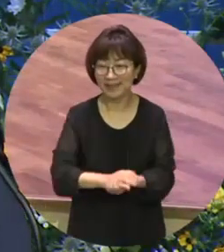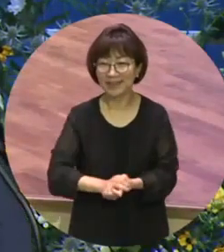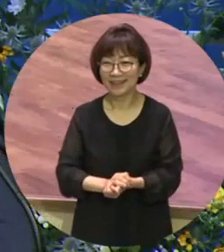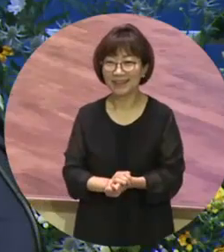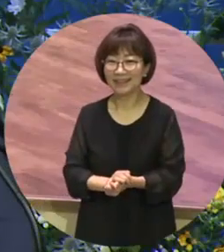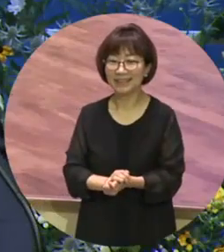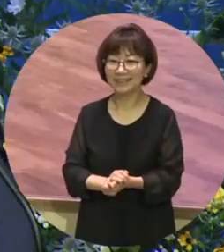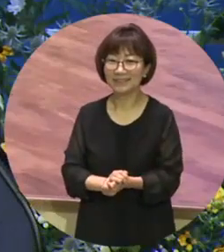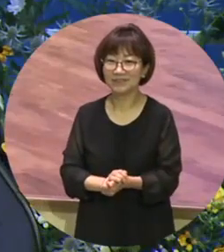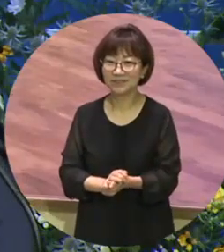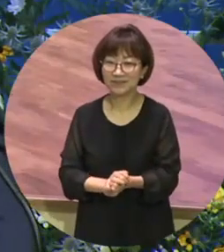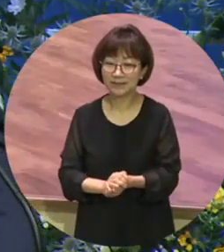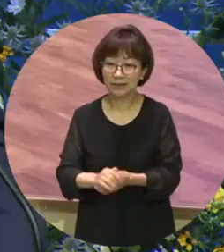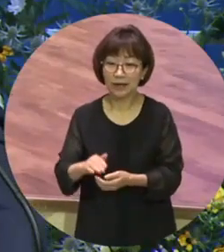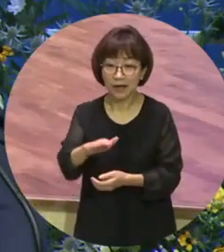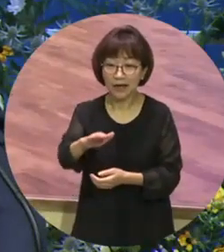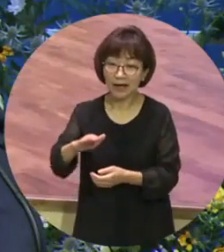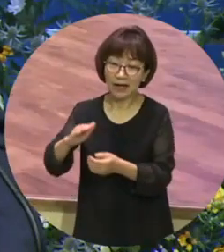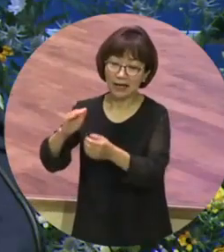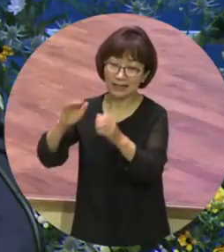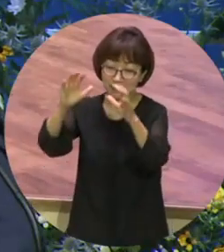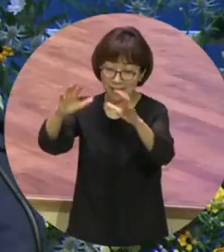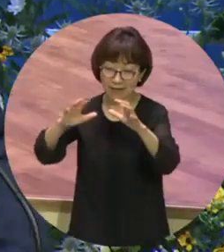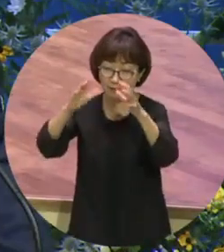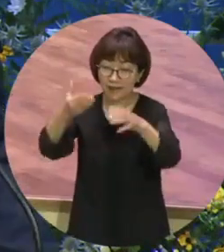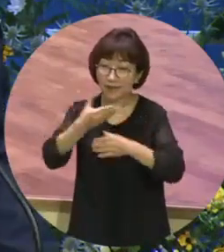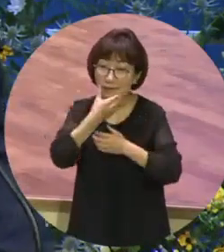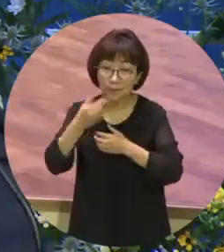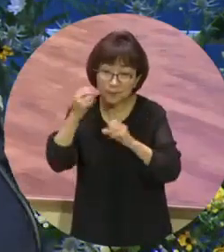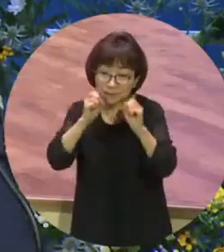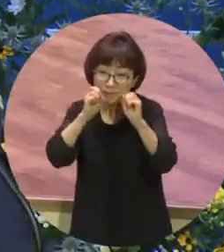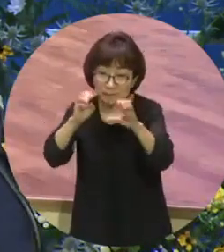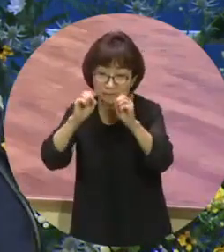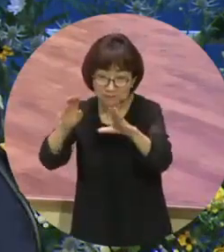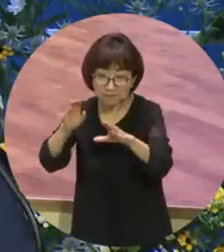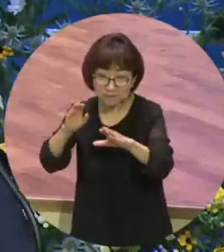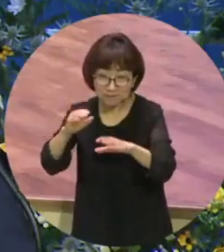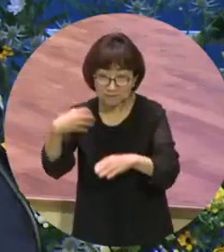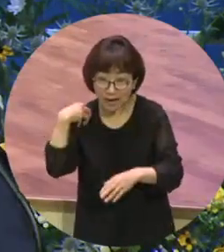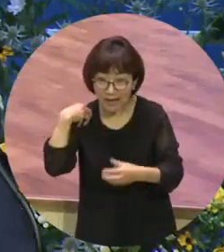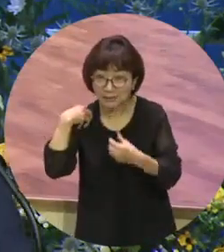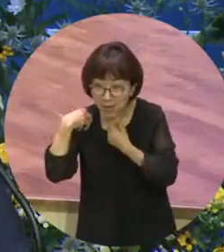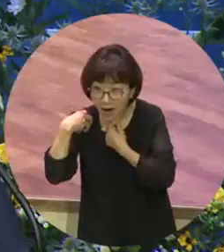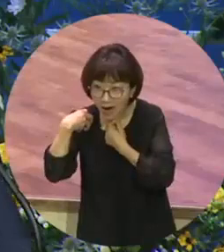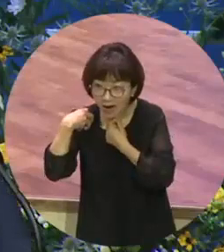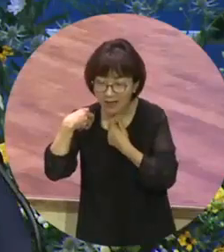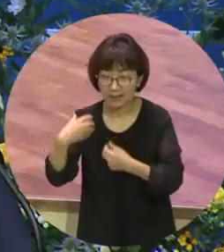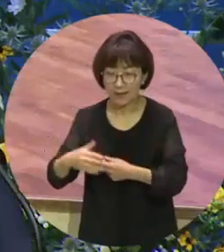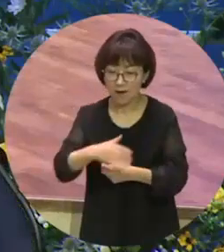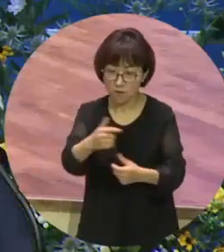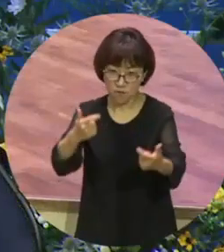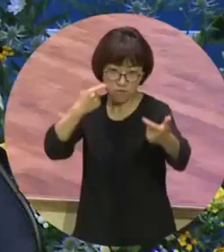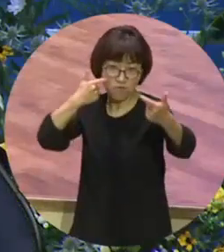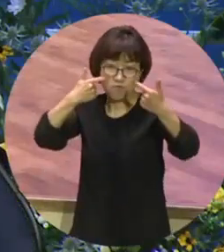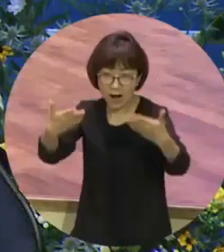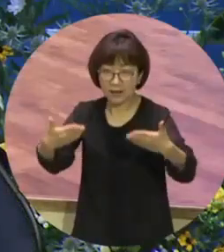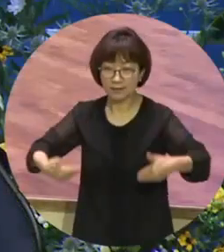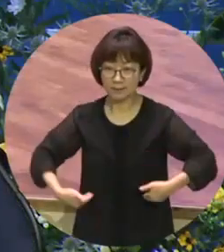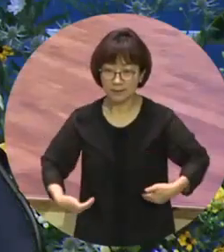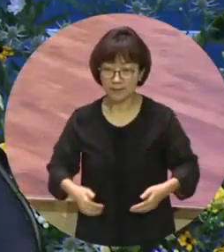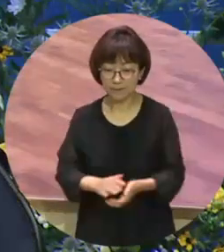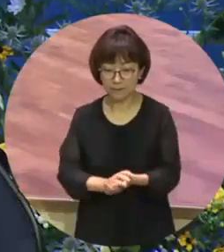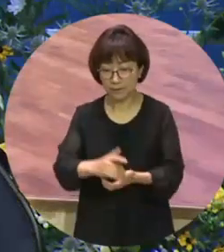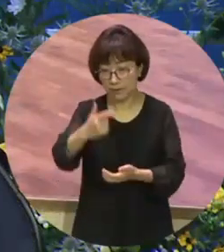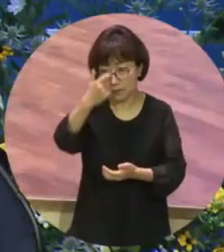아니에요. 여러분 세계보면 예수님 받고 싶습니까? 잡든지 덥든지 무슨 말이에요? 믿든지 안 믿든지 해라. 교회를